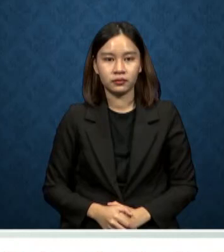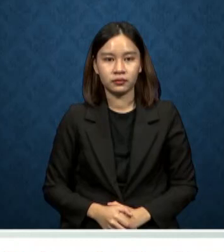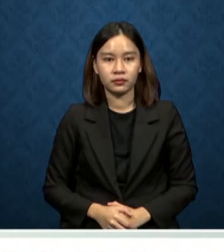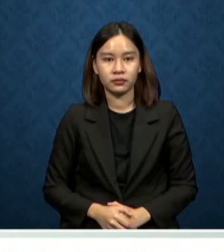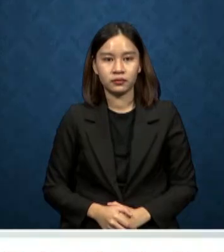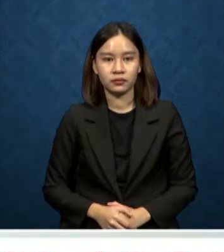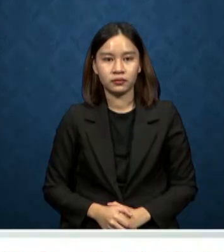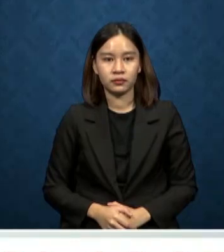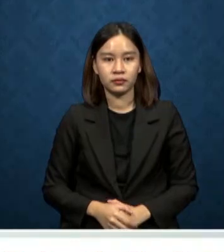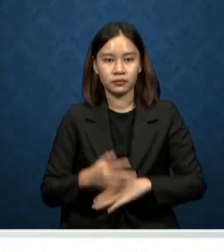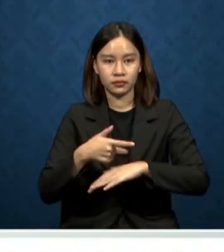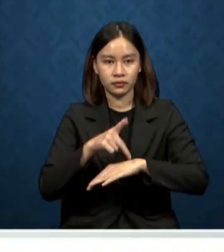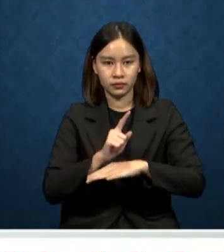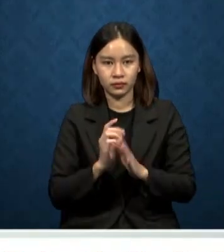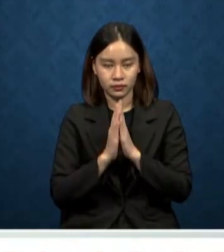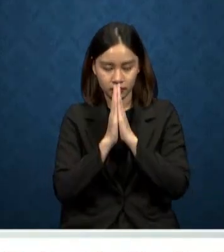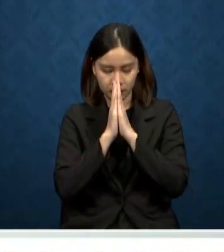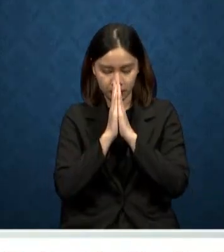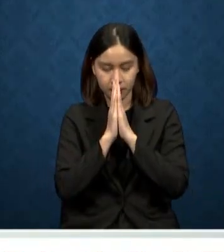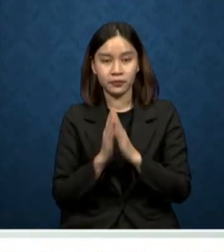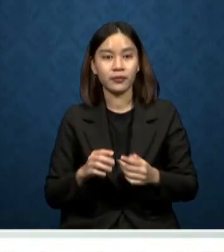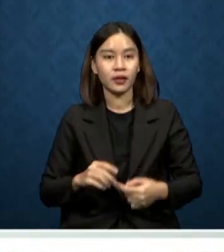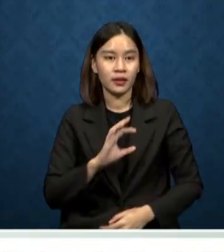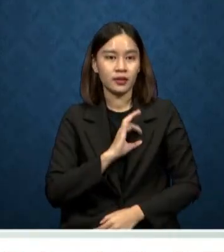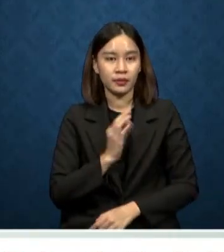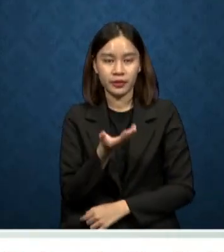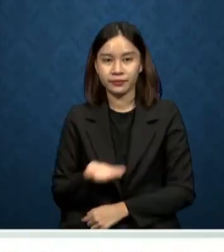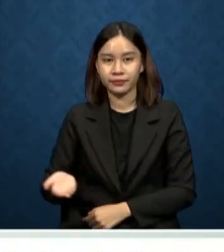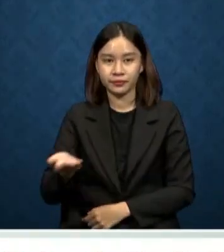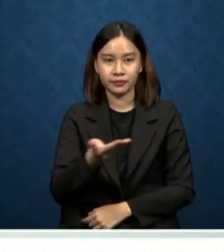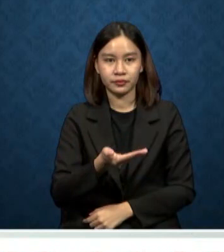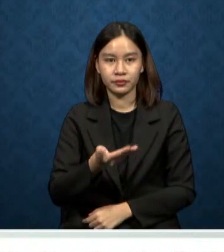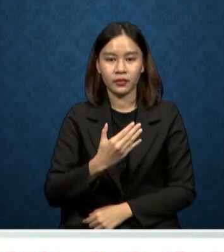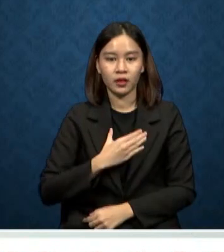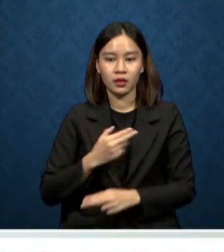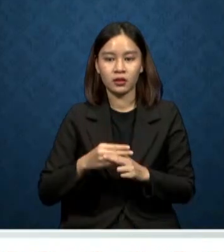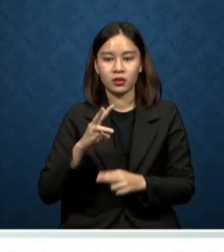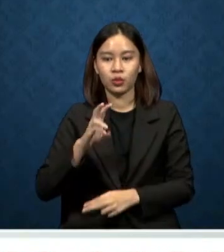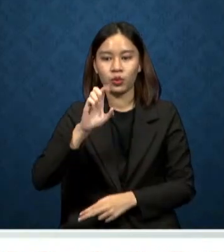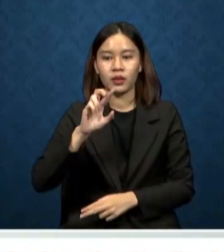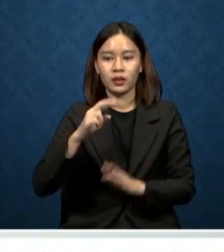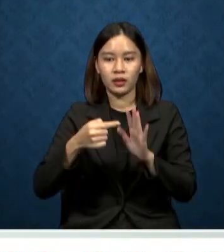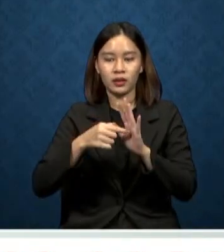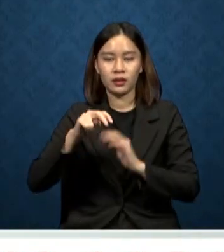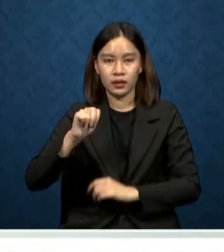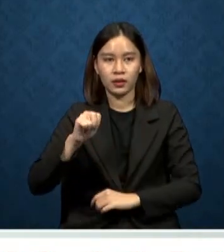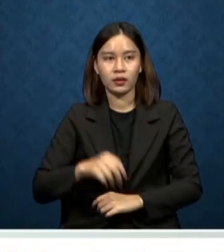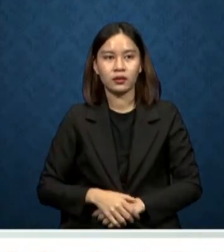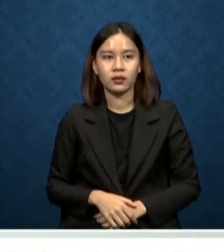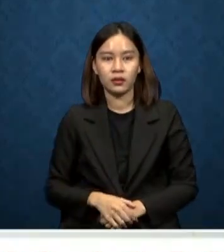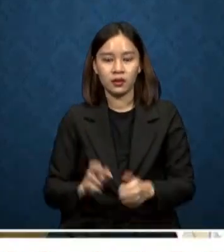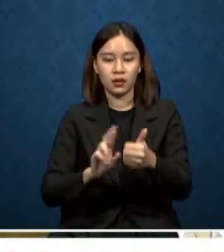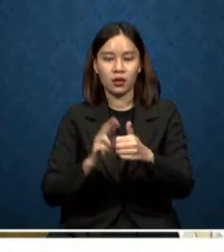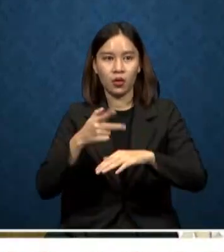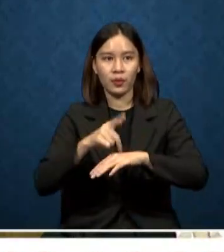ครั ขบเรีนท่านประทานวิธิสภาที่คนลบ และเพื่อนสมาชิกทกท่านนะครับผมอนเอกวิลัฑ ชัทศาตโกสล ล